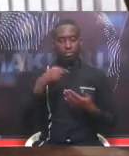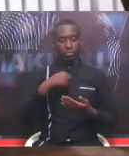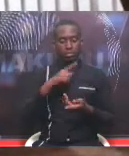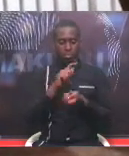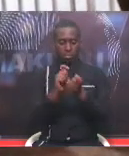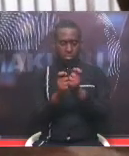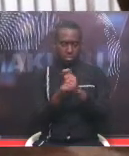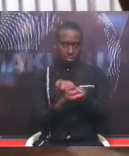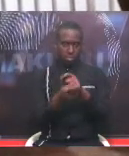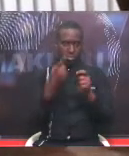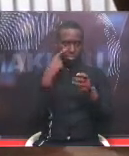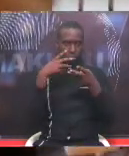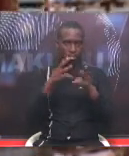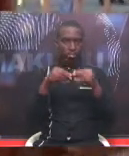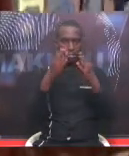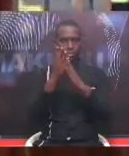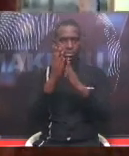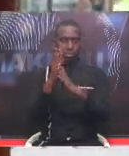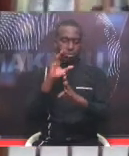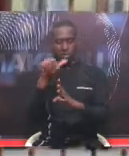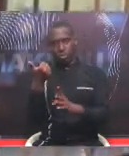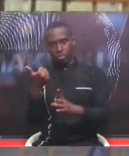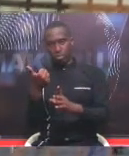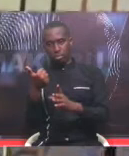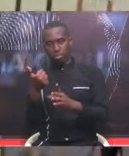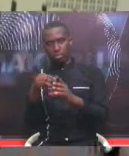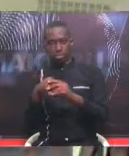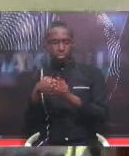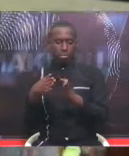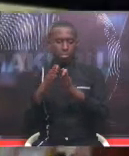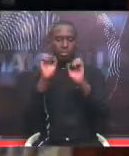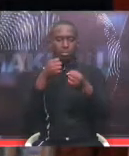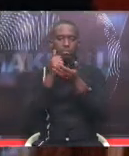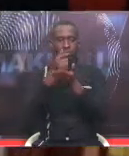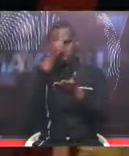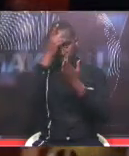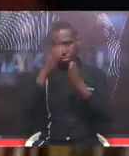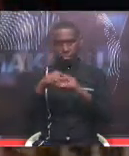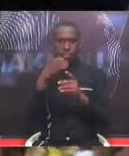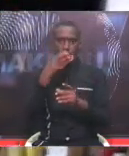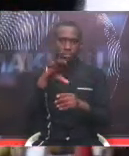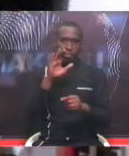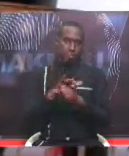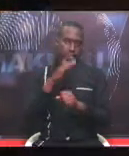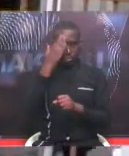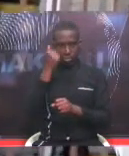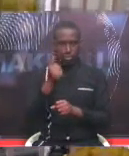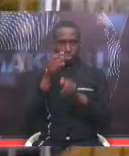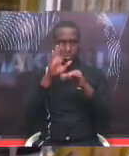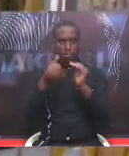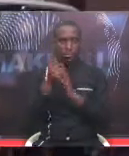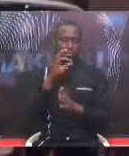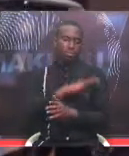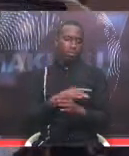twabihindura tukareba uburyo twabiha umurongo wundi mu gitekerezo mu murongo ushobora gufasha abaturage ba Muhanga cyane yuko ibira byose ari